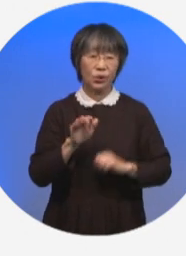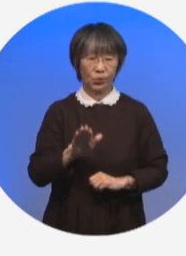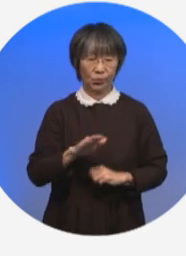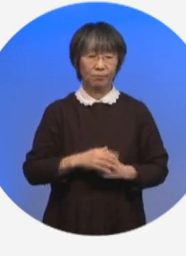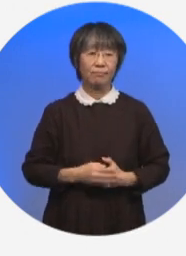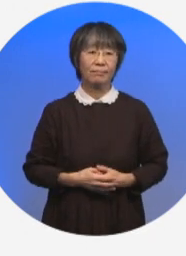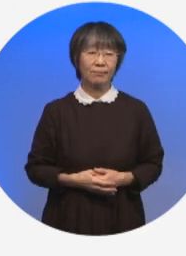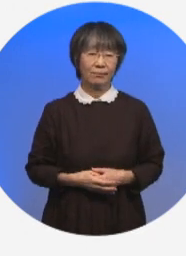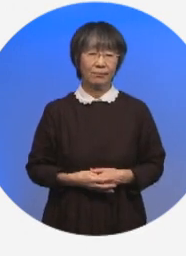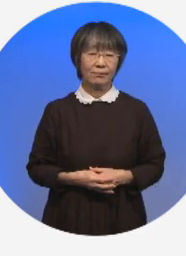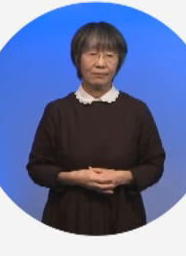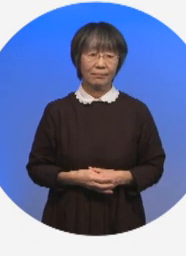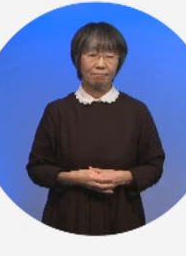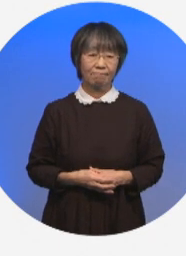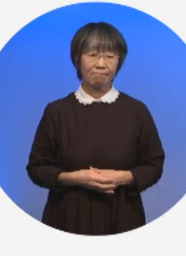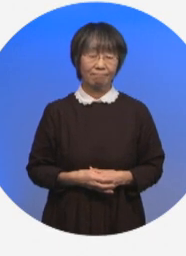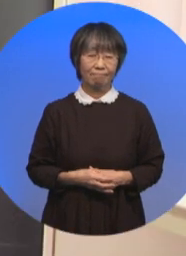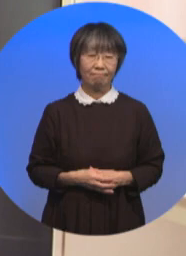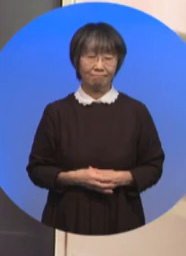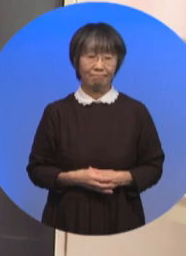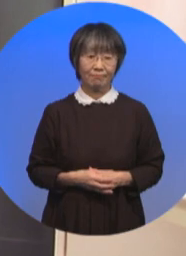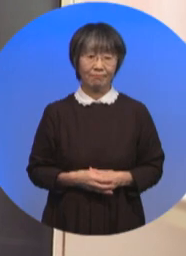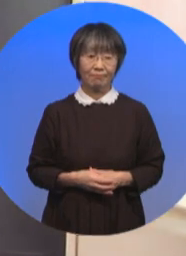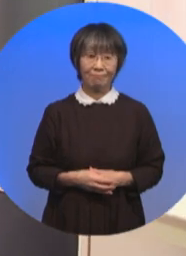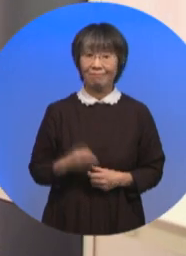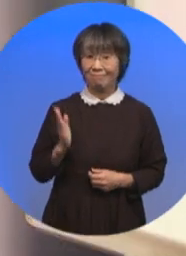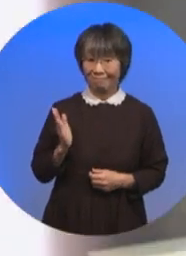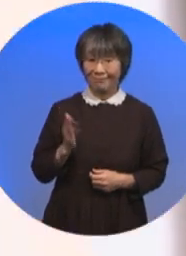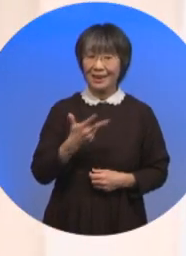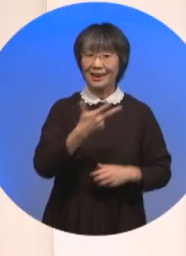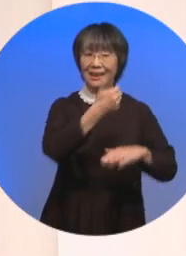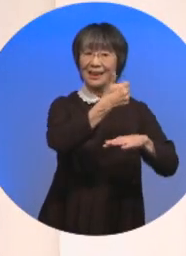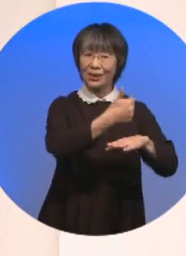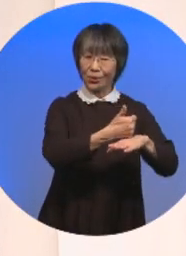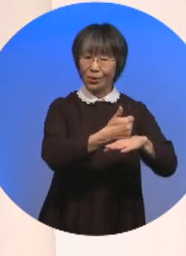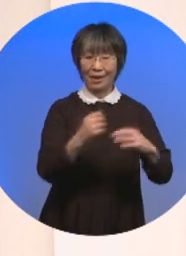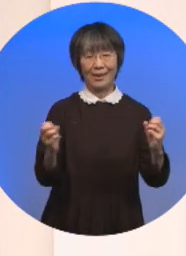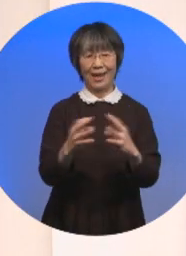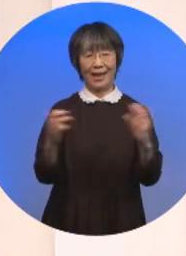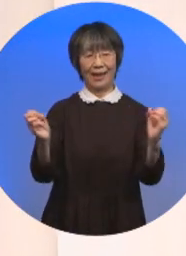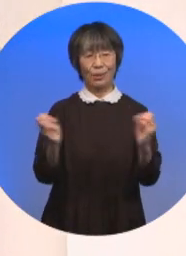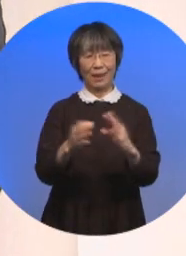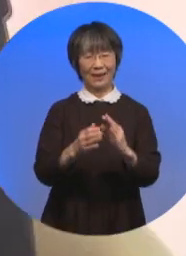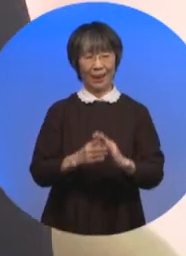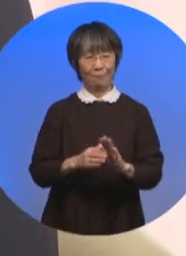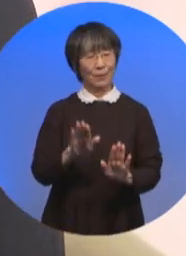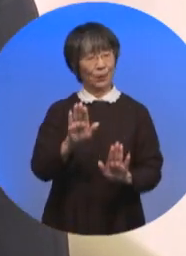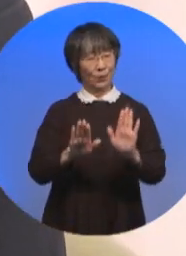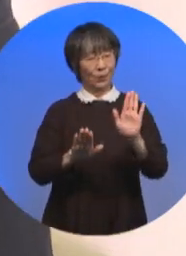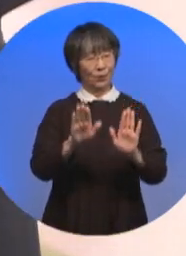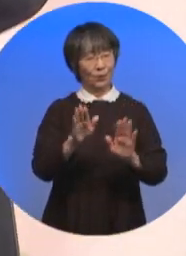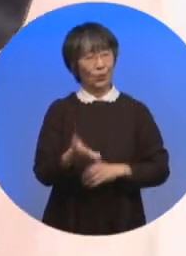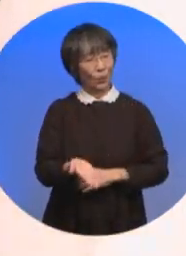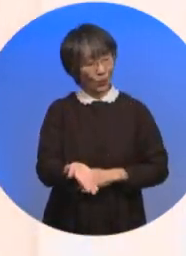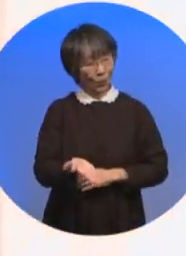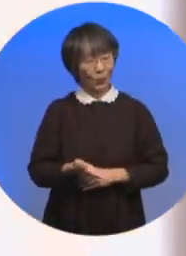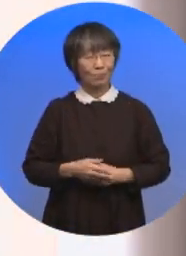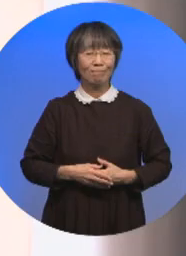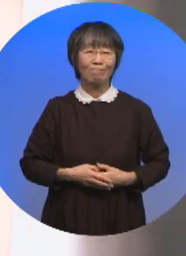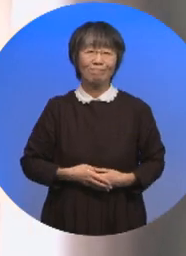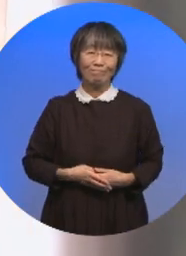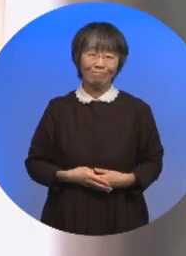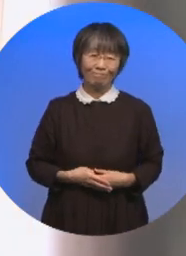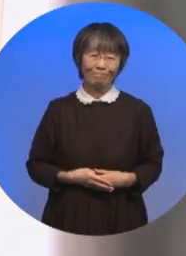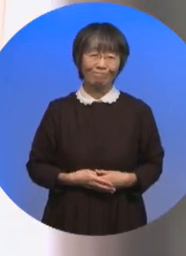。今回吹田市を代表し後藤市長が葉加瀬さんと対談、その様子をご覧ください